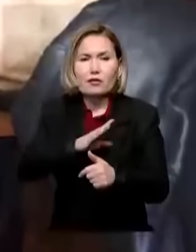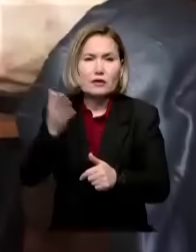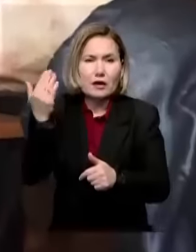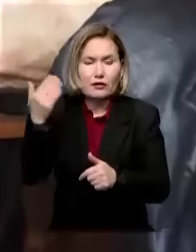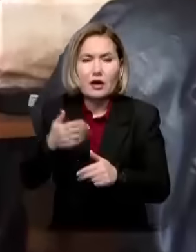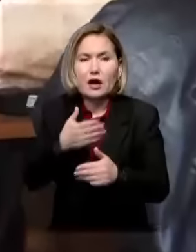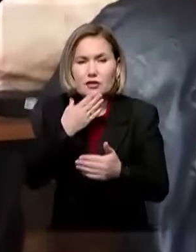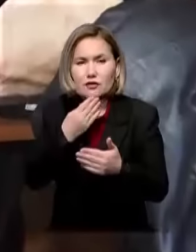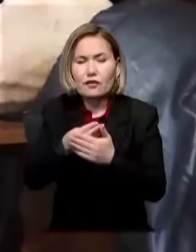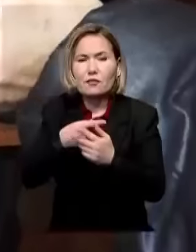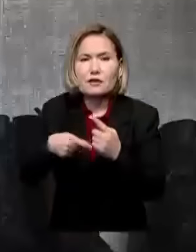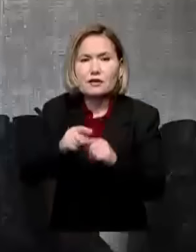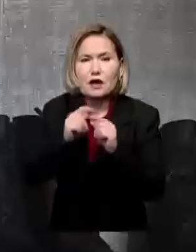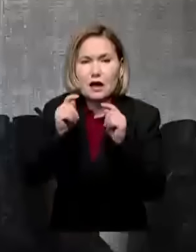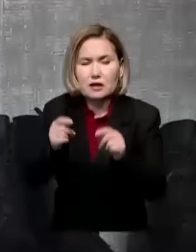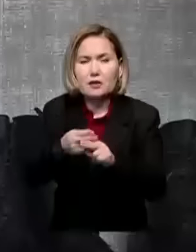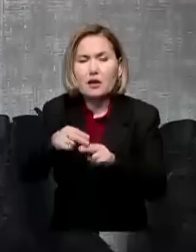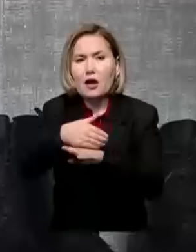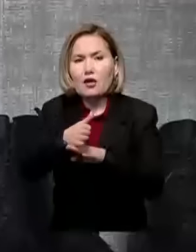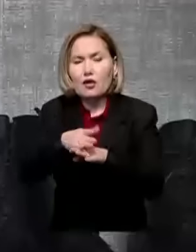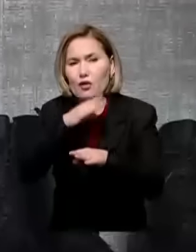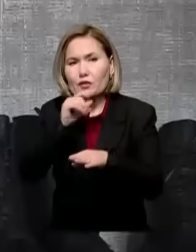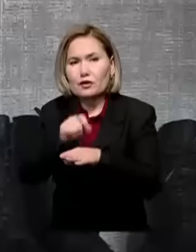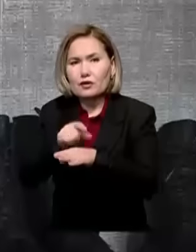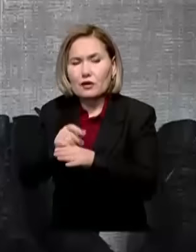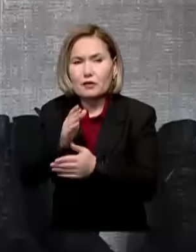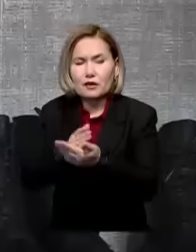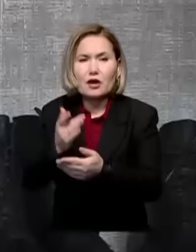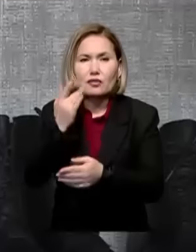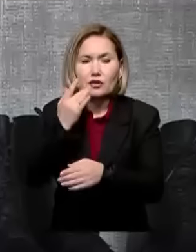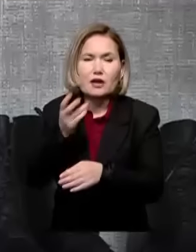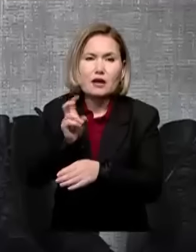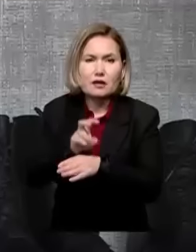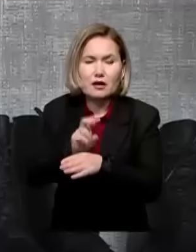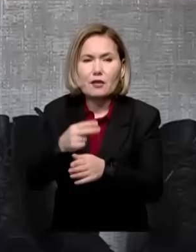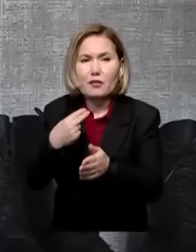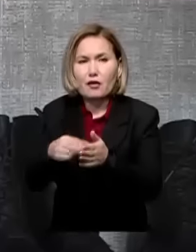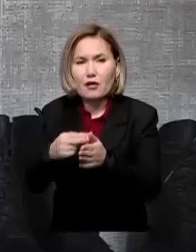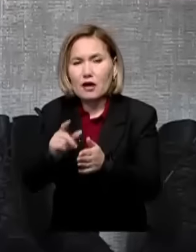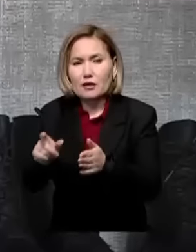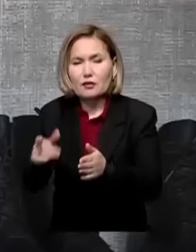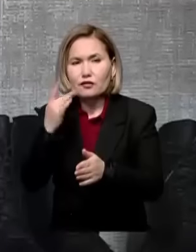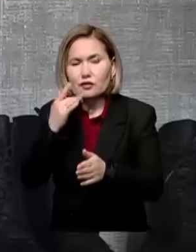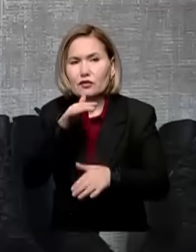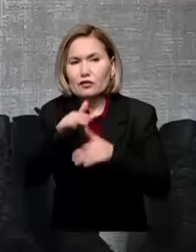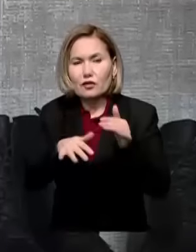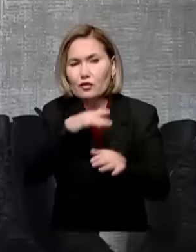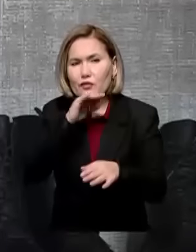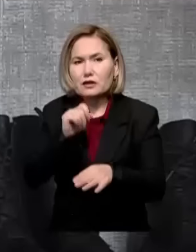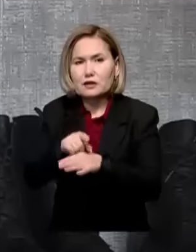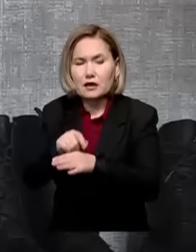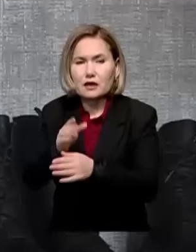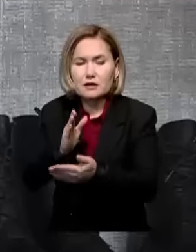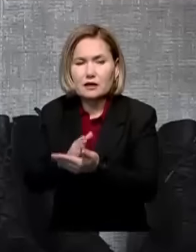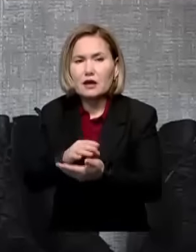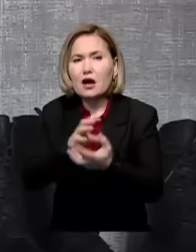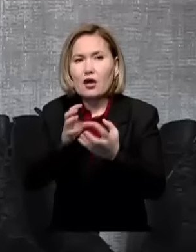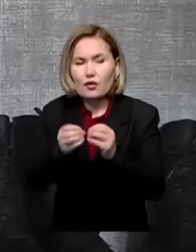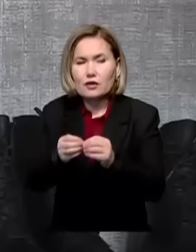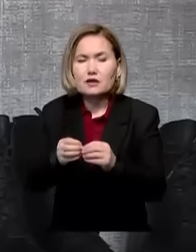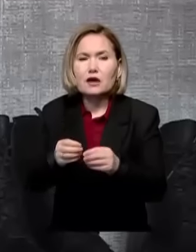тігеді. Сұраныс та жоғары. Келіп алып жатыр. Оны көріп жүрміз. Мына жерде көліктер көп тұрады. Кісілер кіріп шығып жатыр. Тағы да